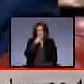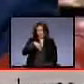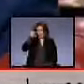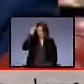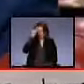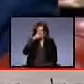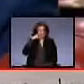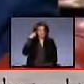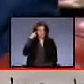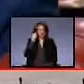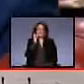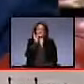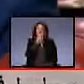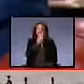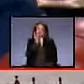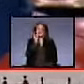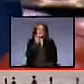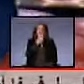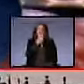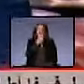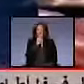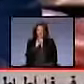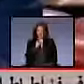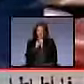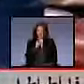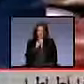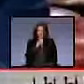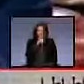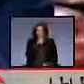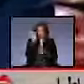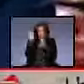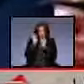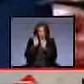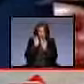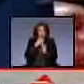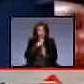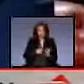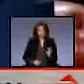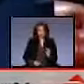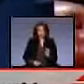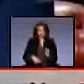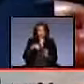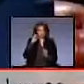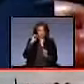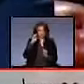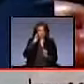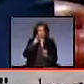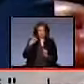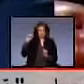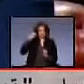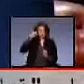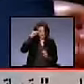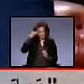الأزرق، لكن في حقيقة شخصيتين أنت لعبتهم باختدار جدا الحقيقة، محمود في واحد من